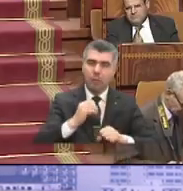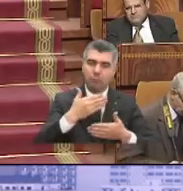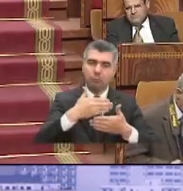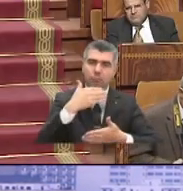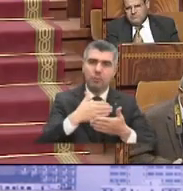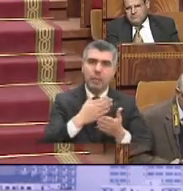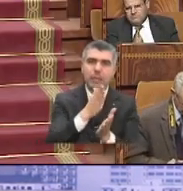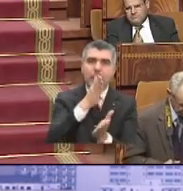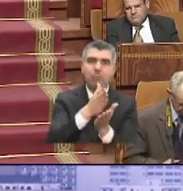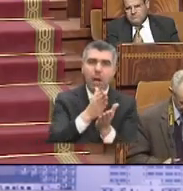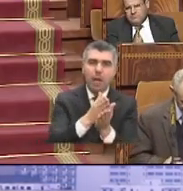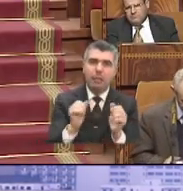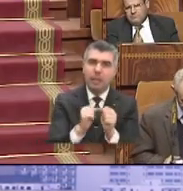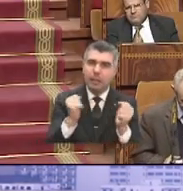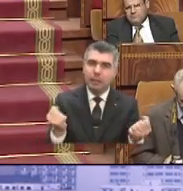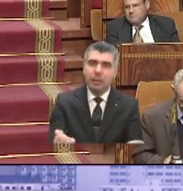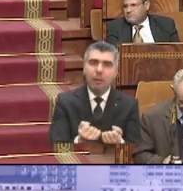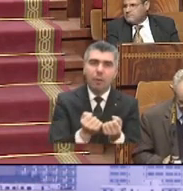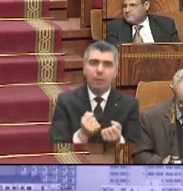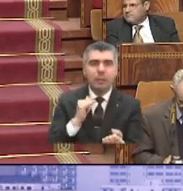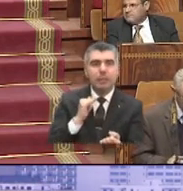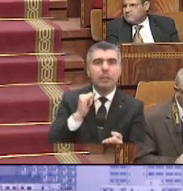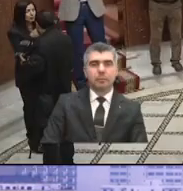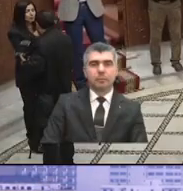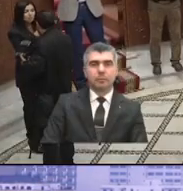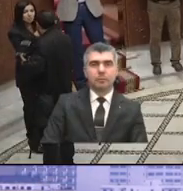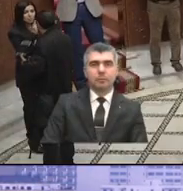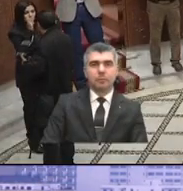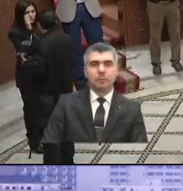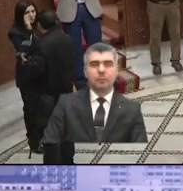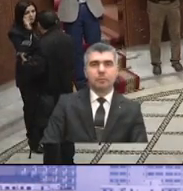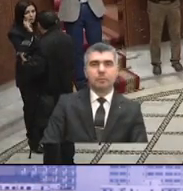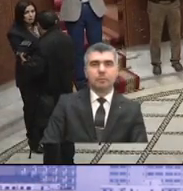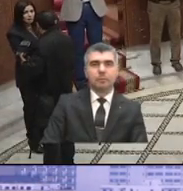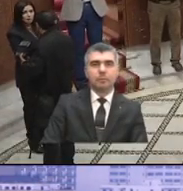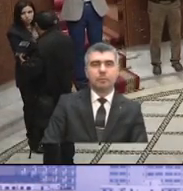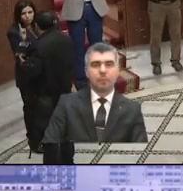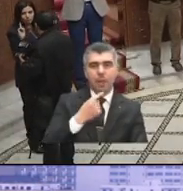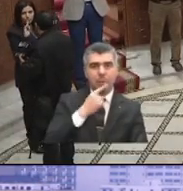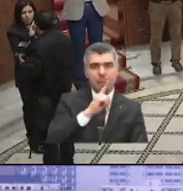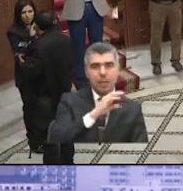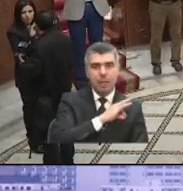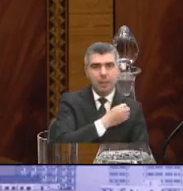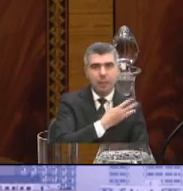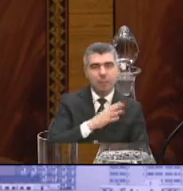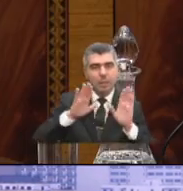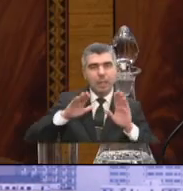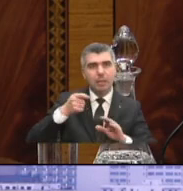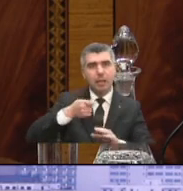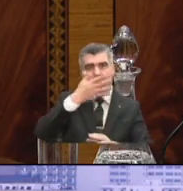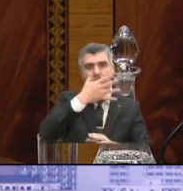المواطنه المغربي تكلمنا على القدره حمايه القدره الشرائيه في الدوله